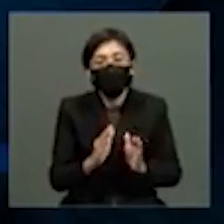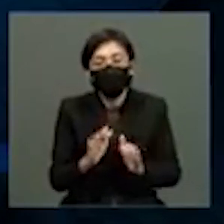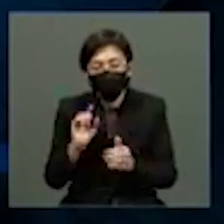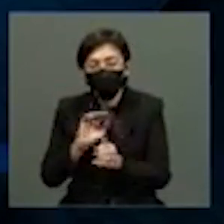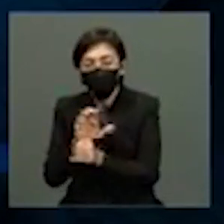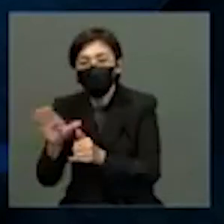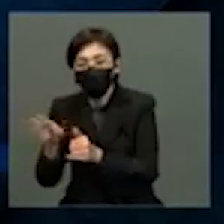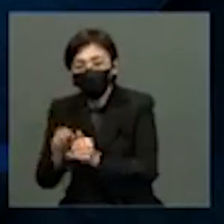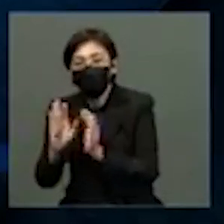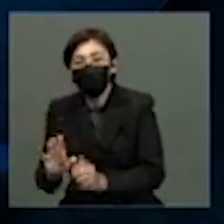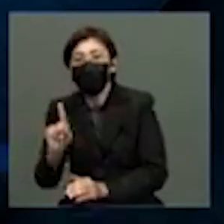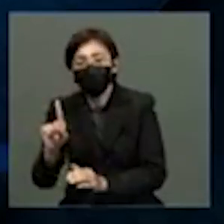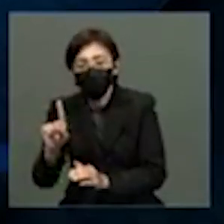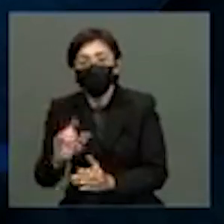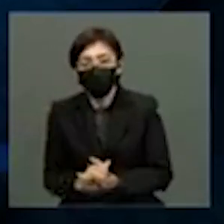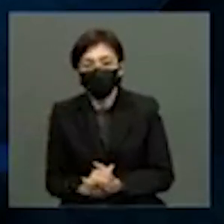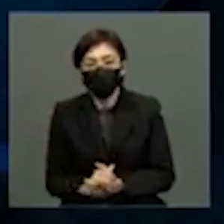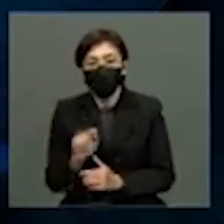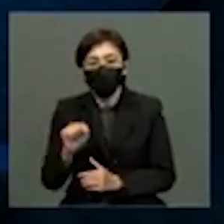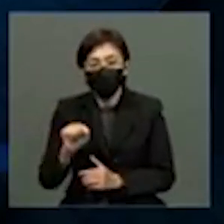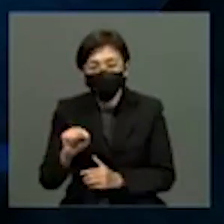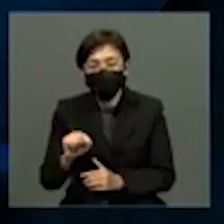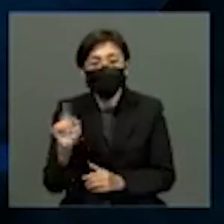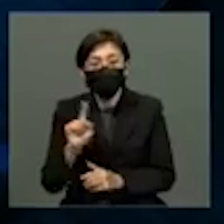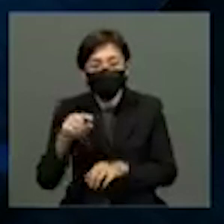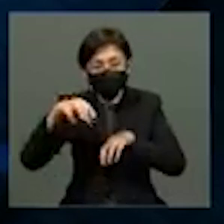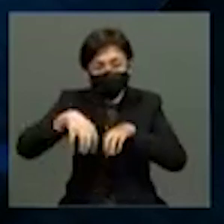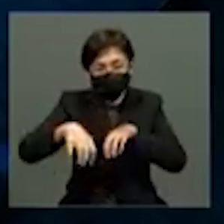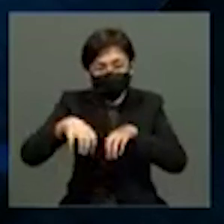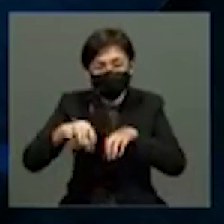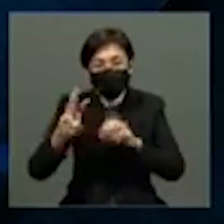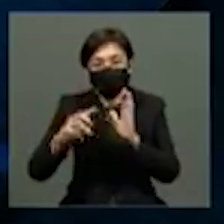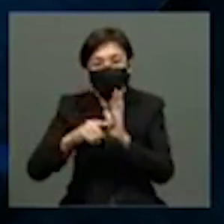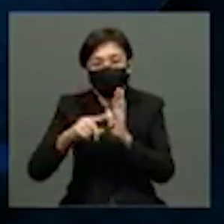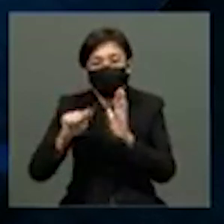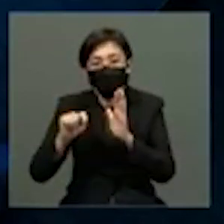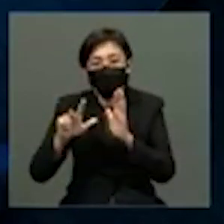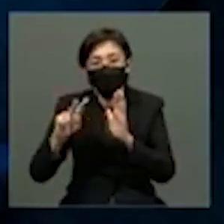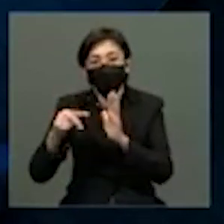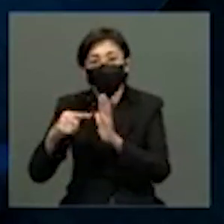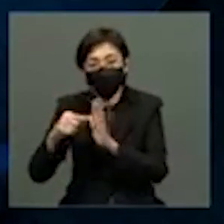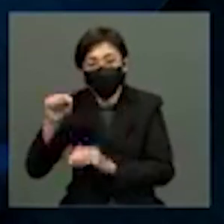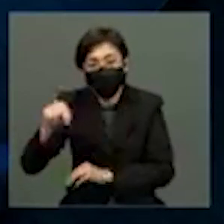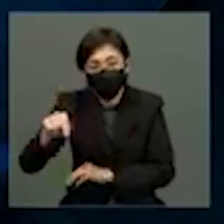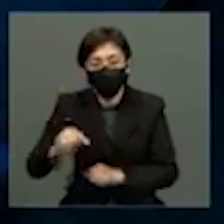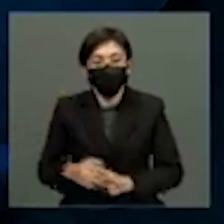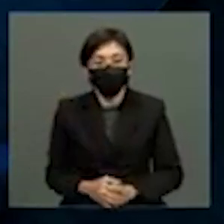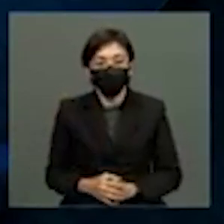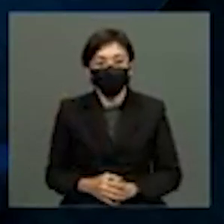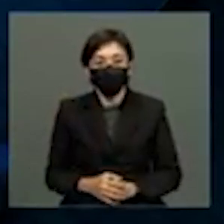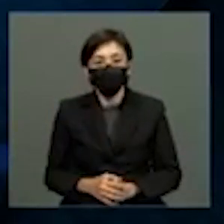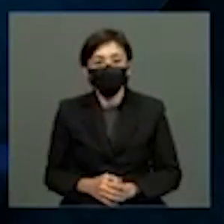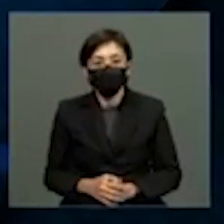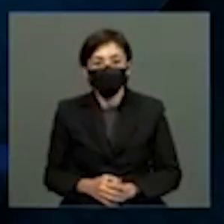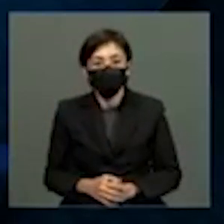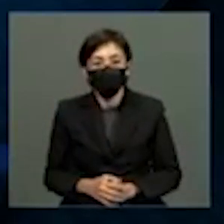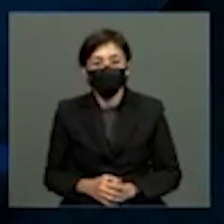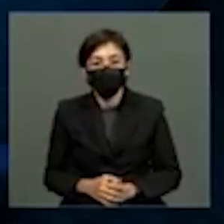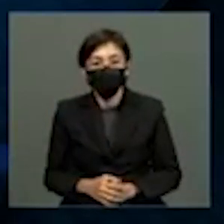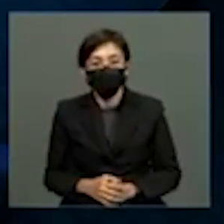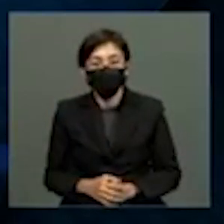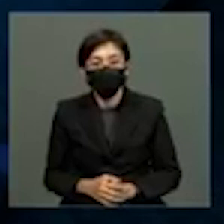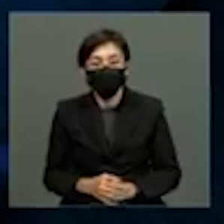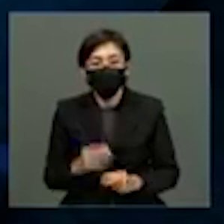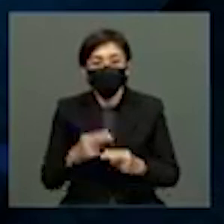เนี่ยนะครับก็นี่ก็คือสิ่งที่เราจะต้องรับฟังตัวเลขตรงนี้อยู่เสมอนะครับแล้วยังมารวมถึงเขตท